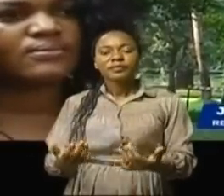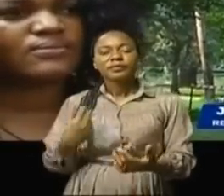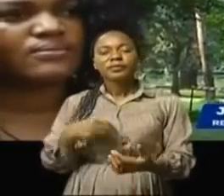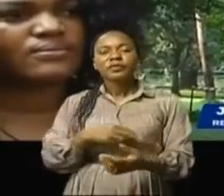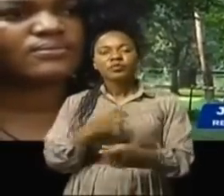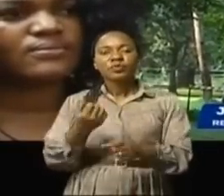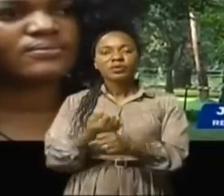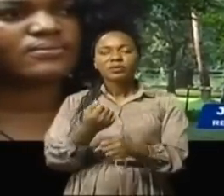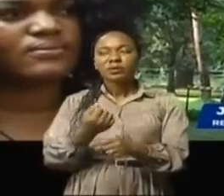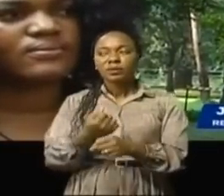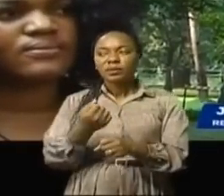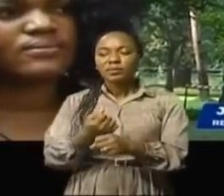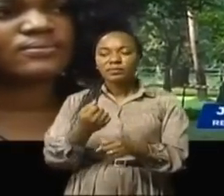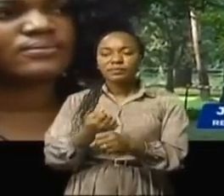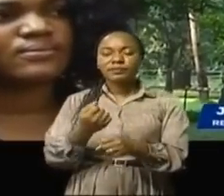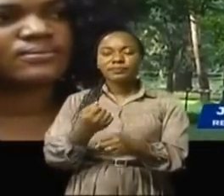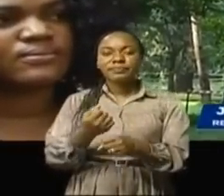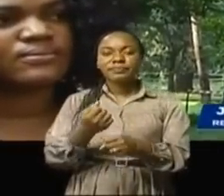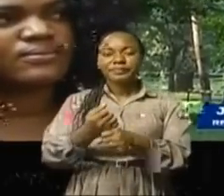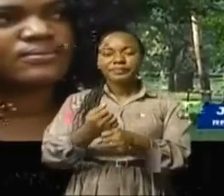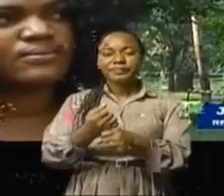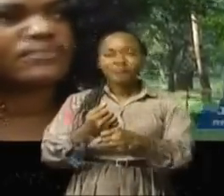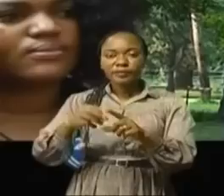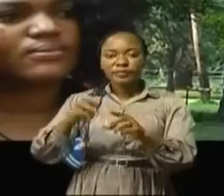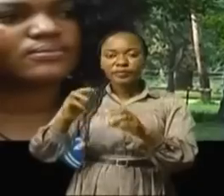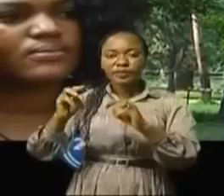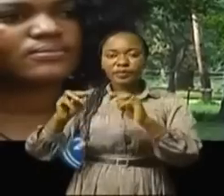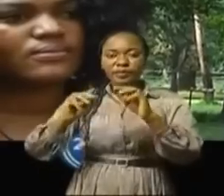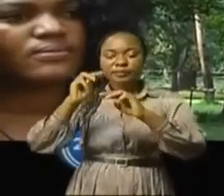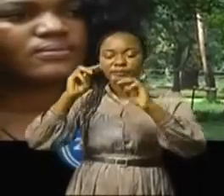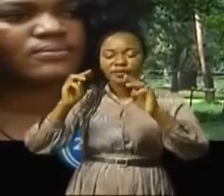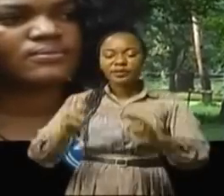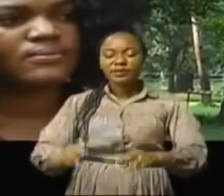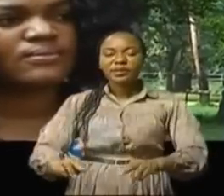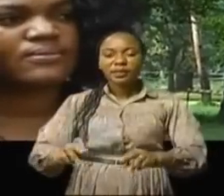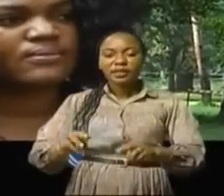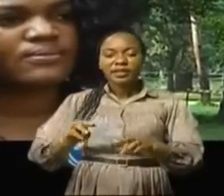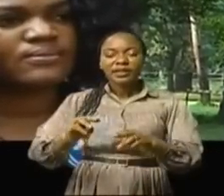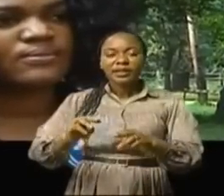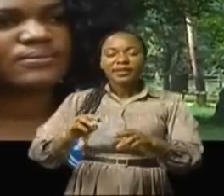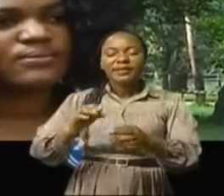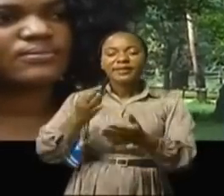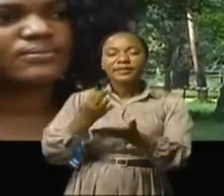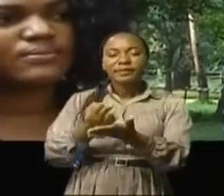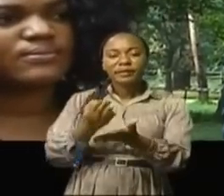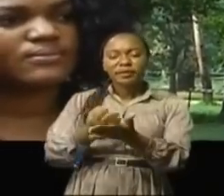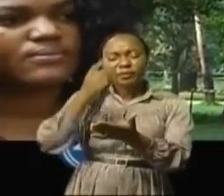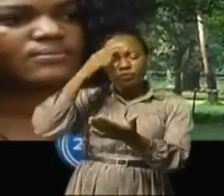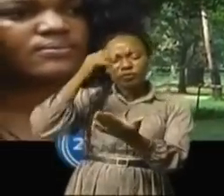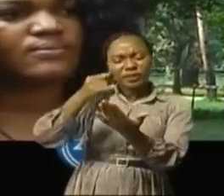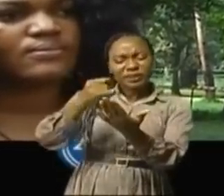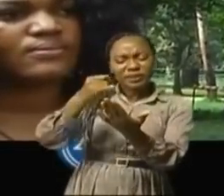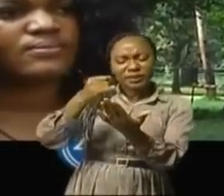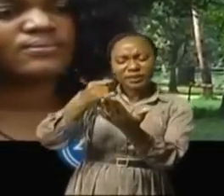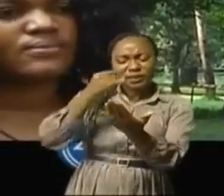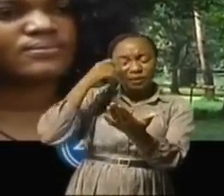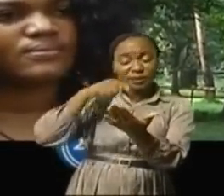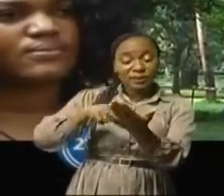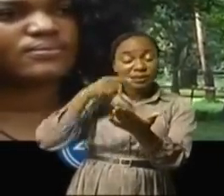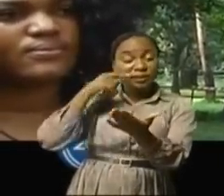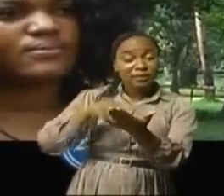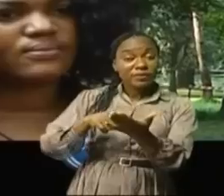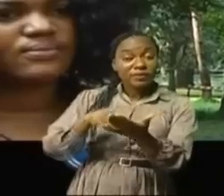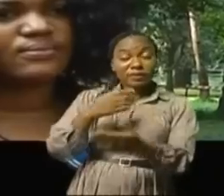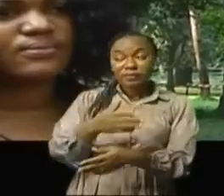avec nos amis de de finances et budget pour identifier le matériel